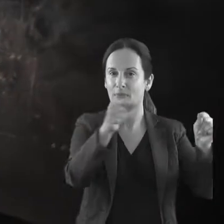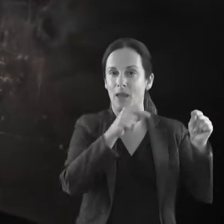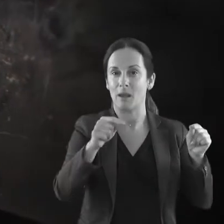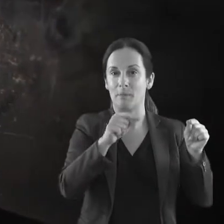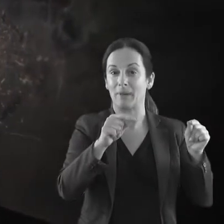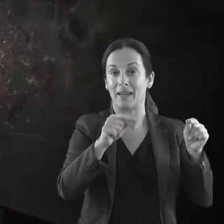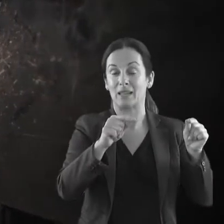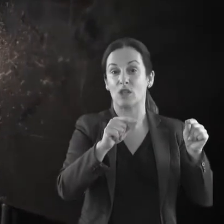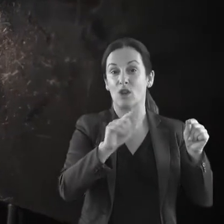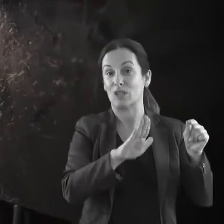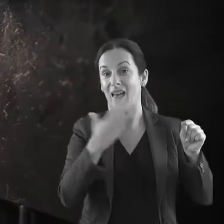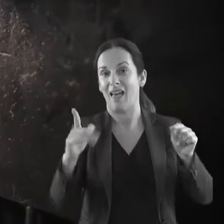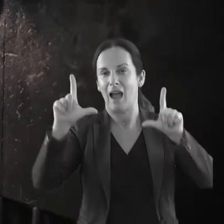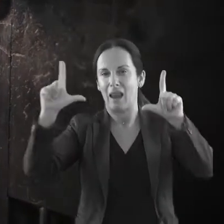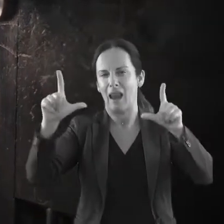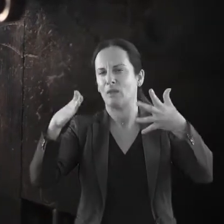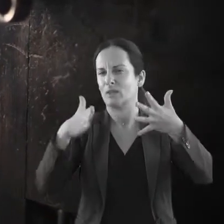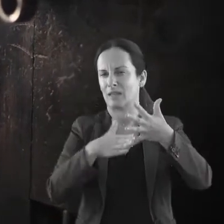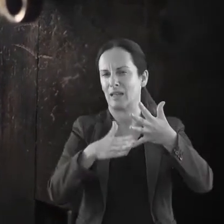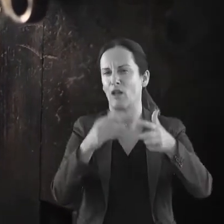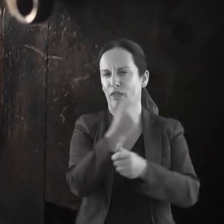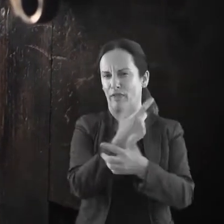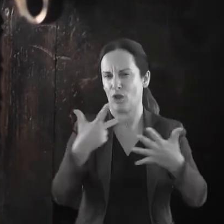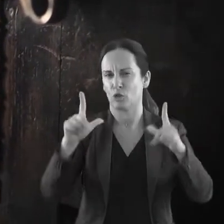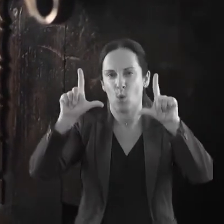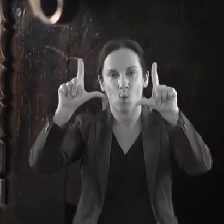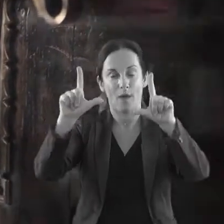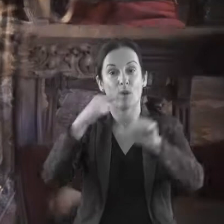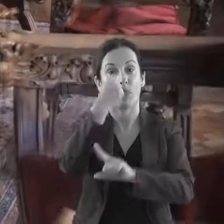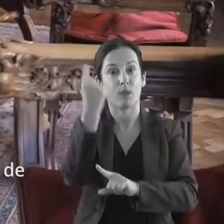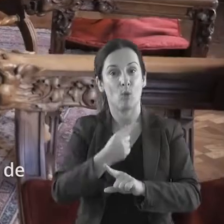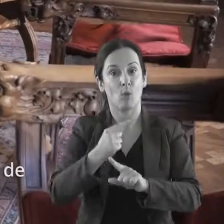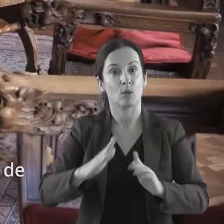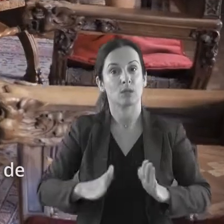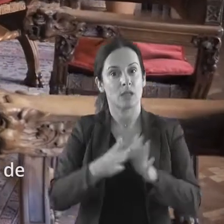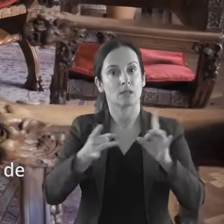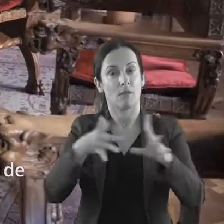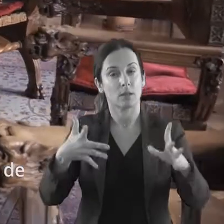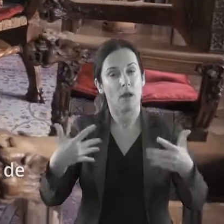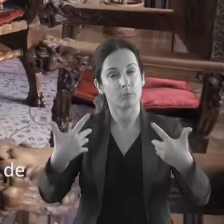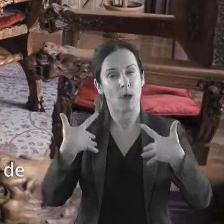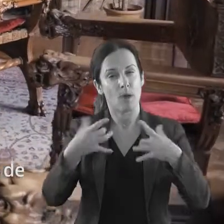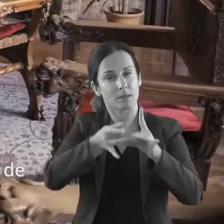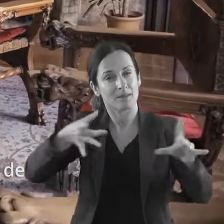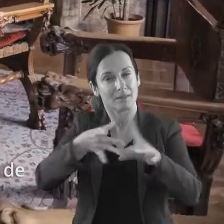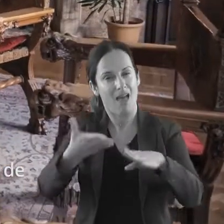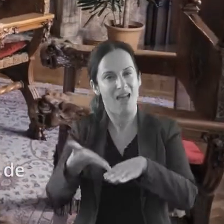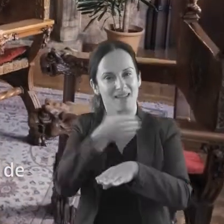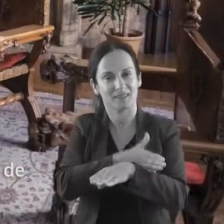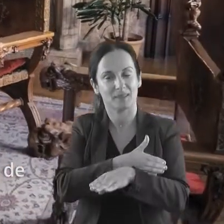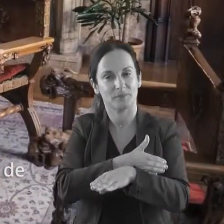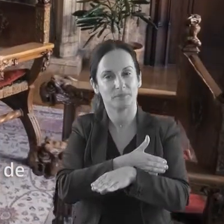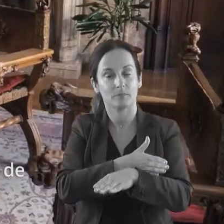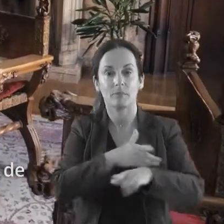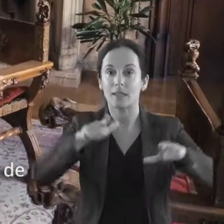La sala d'audiències és l'espai que actualment es destina a les recepcions oficials, a les signatures de convenis i algunes